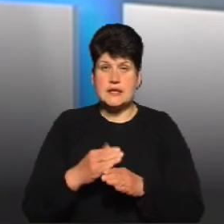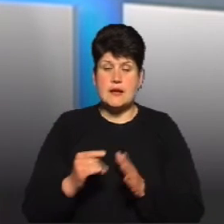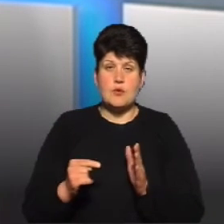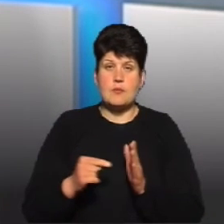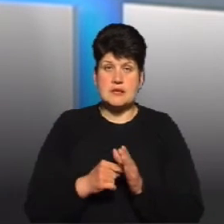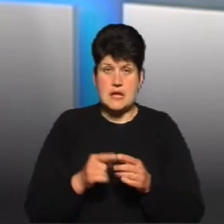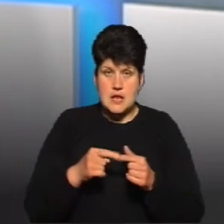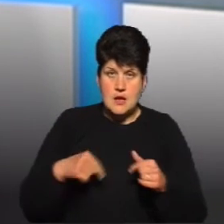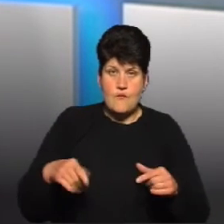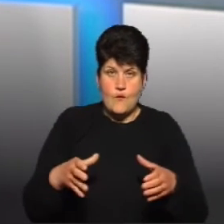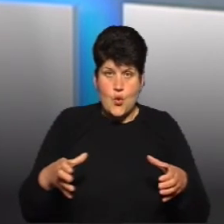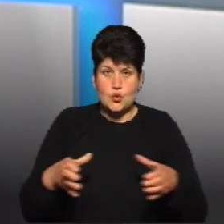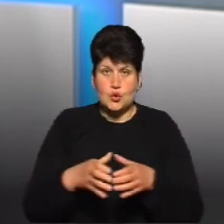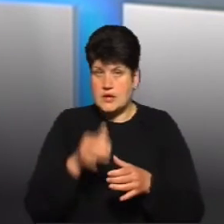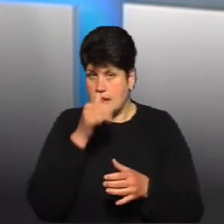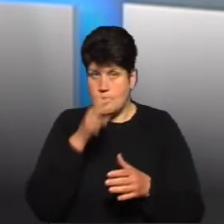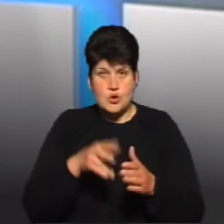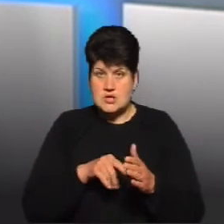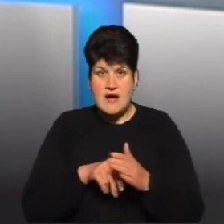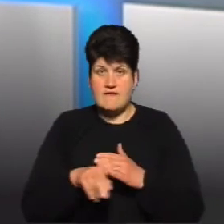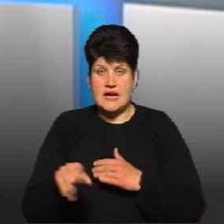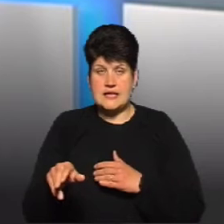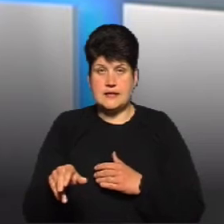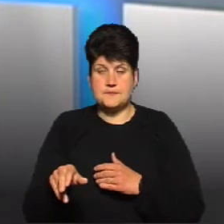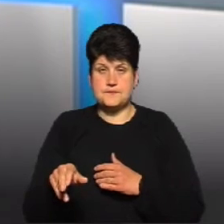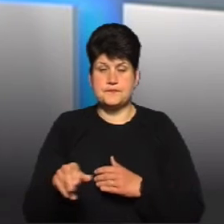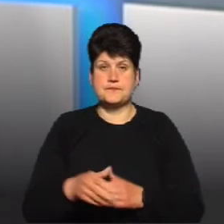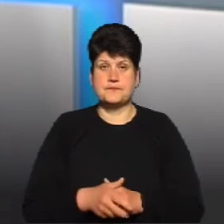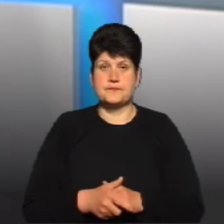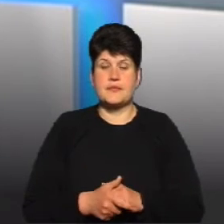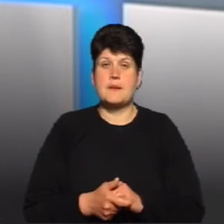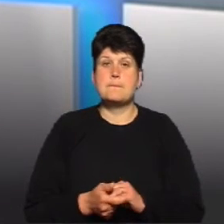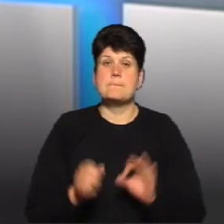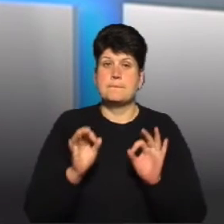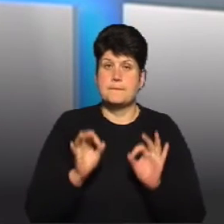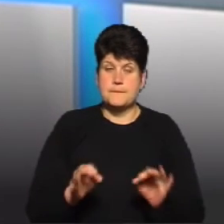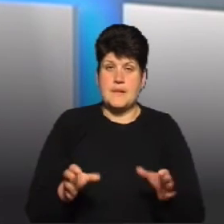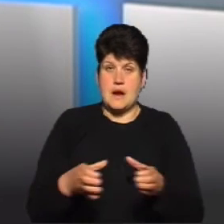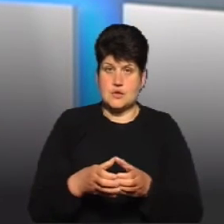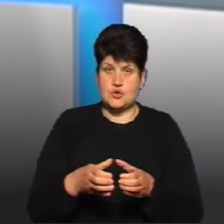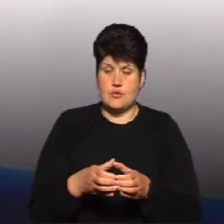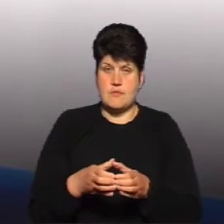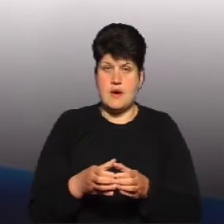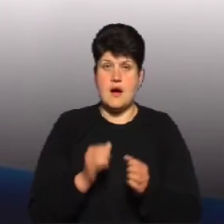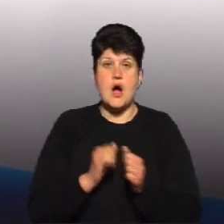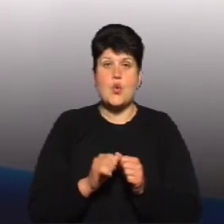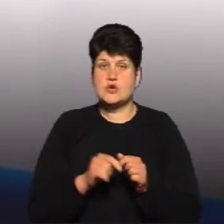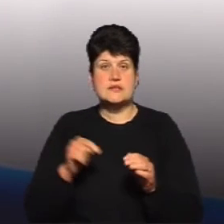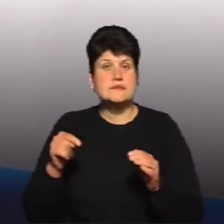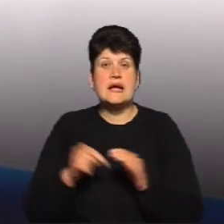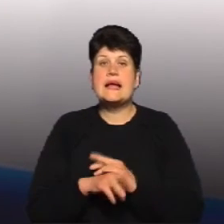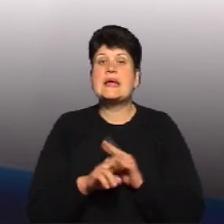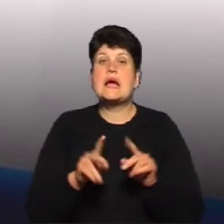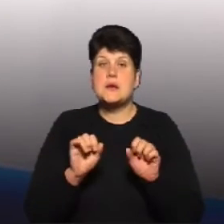вийти, мається на увазі вийти плановано і вийти всім разом, а проривався кожен як міг. Це можна